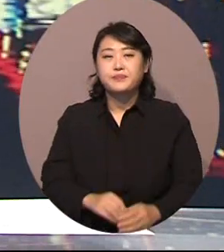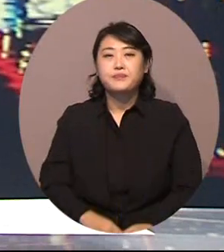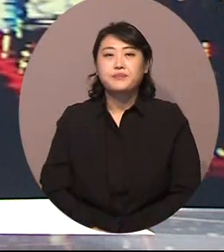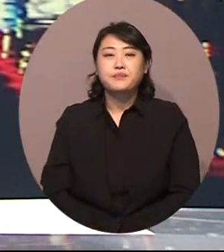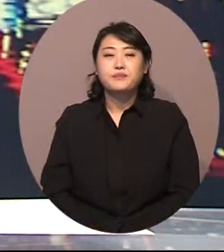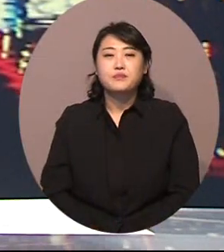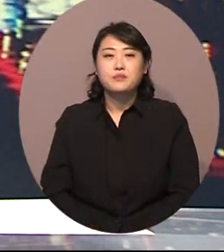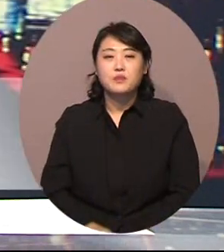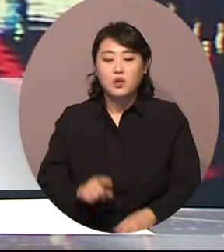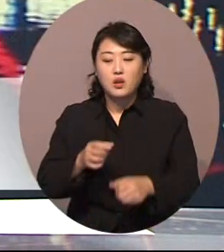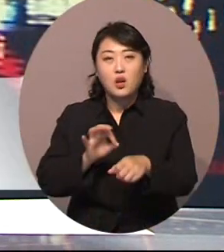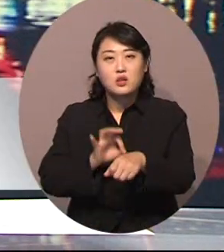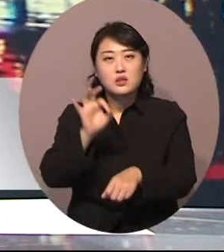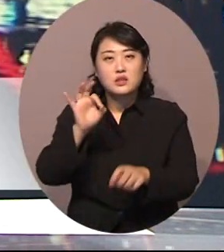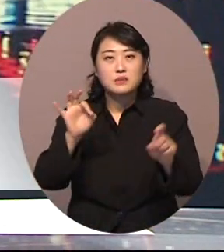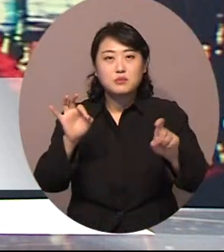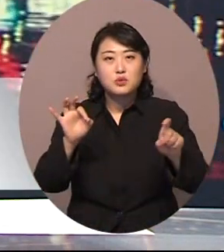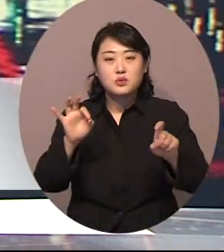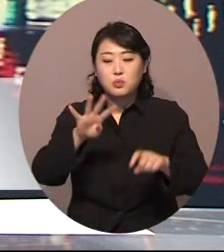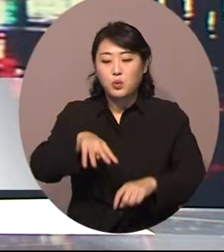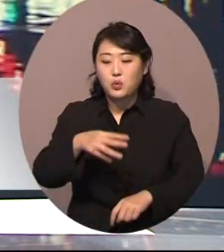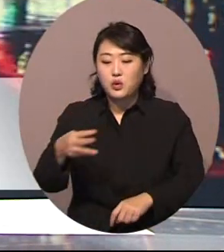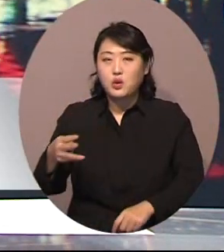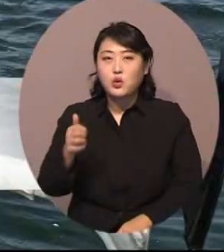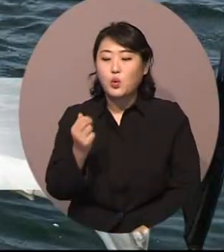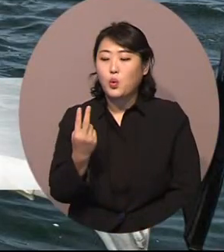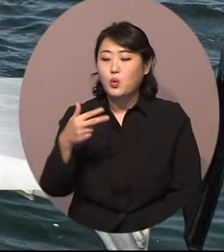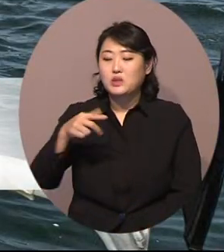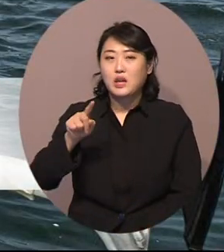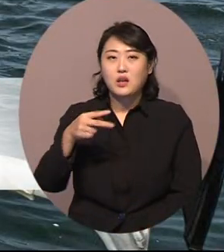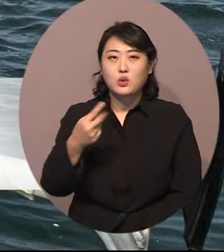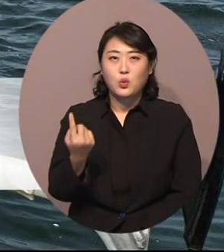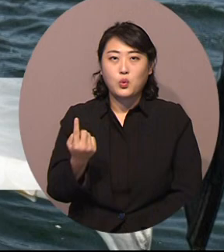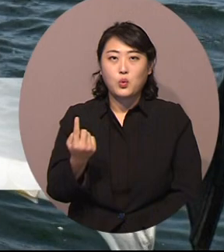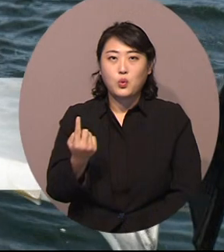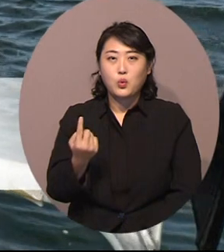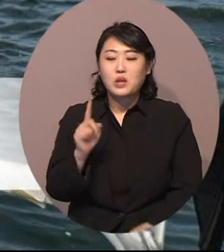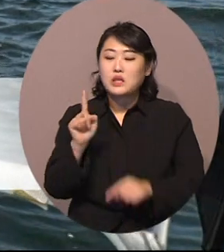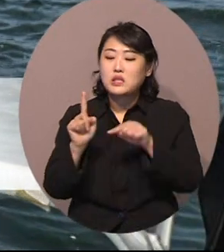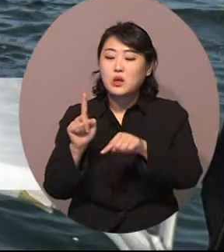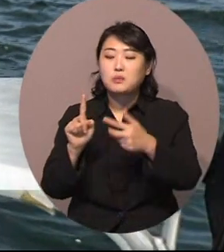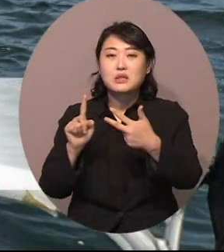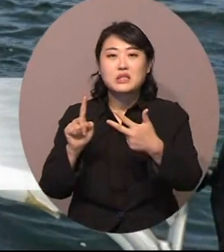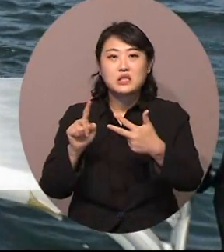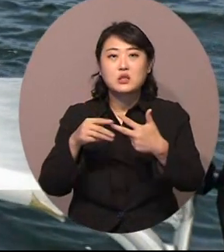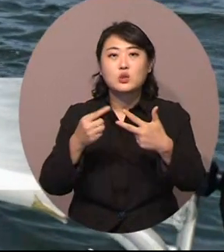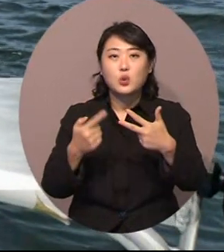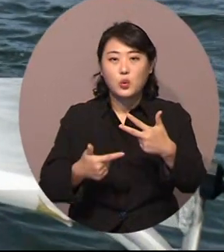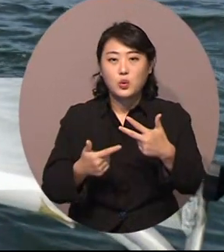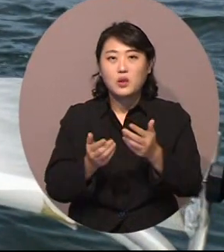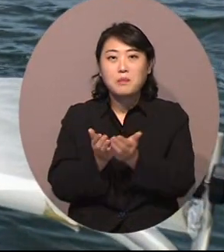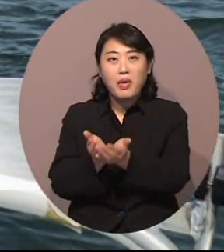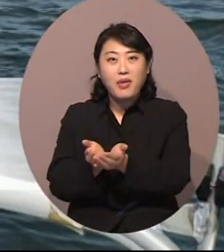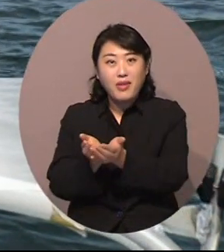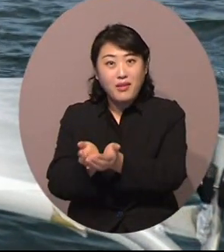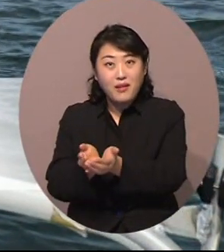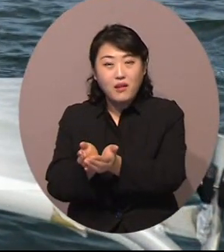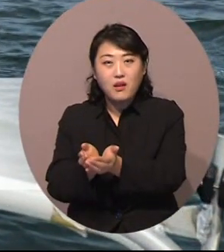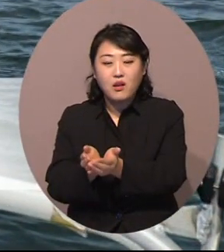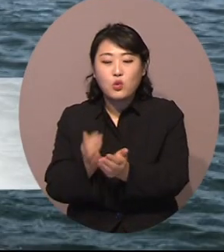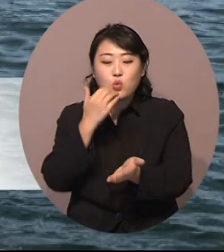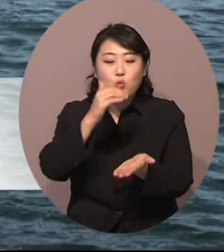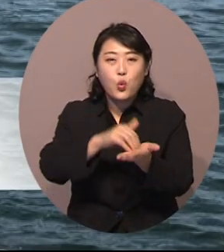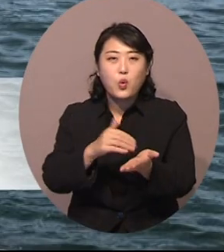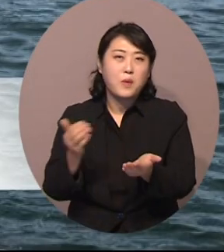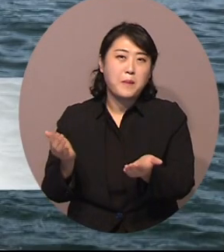오늘 오전 10시 10분 쯤 보령시 효자도 인근 해상에서 1초 1.7톤 급 레저보트 한대가 암초와